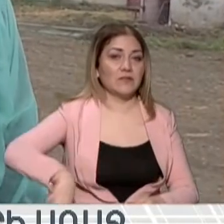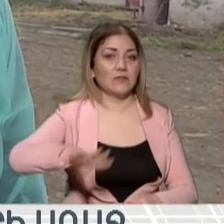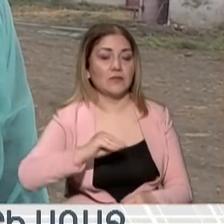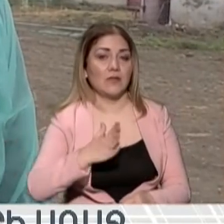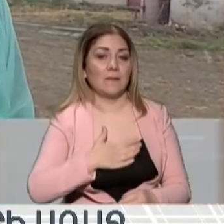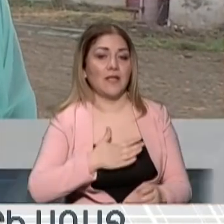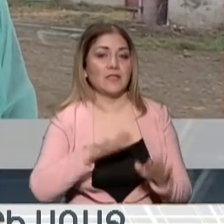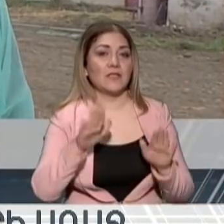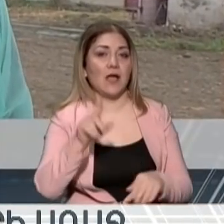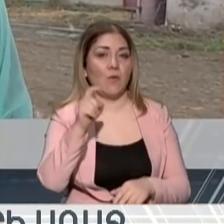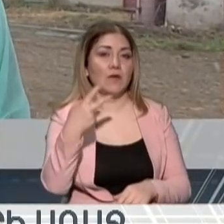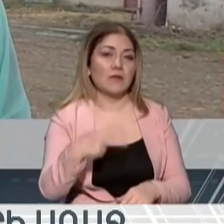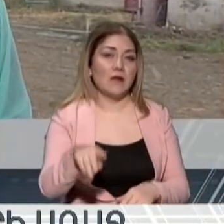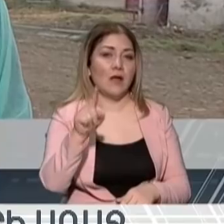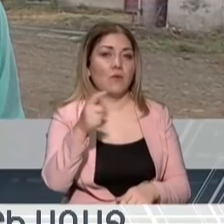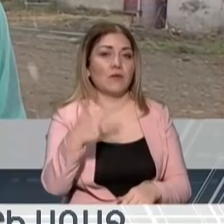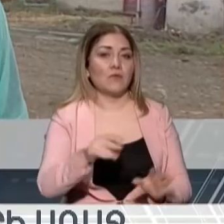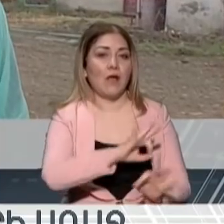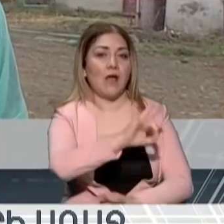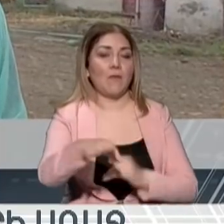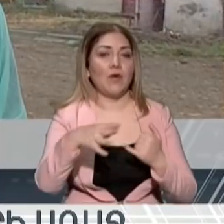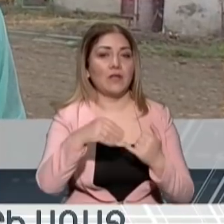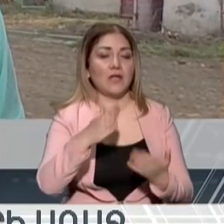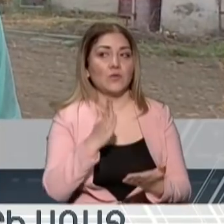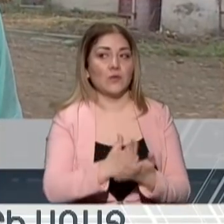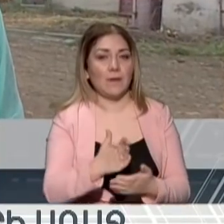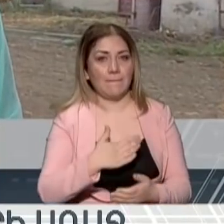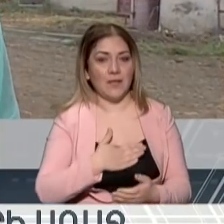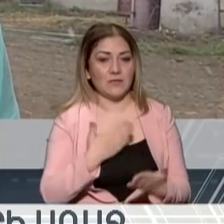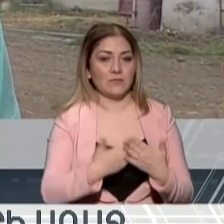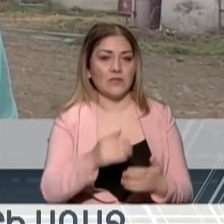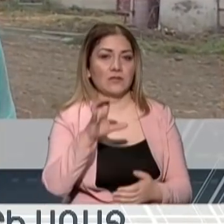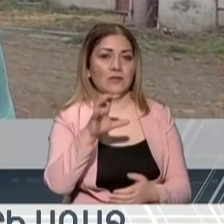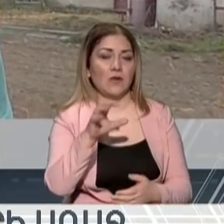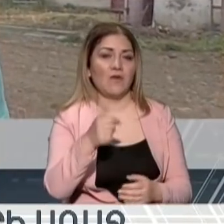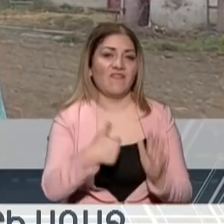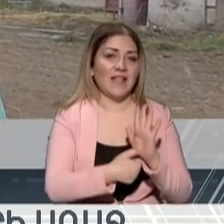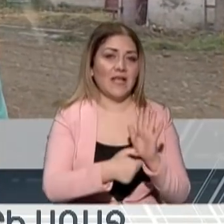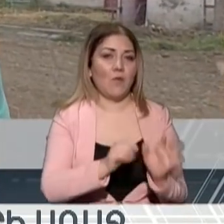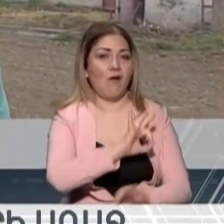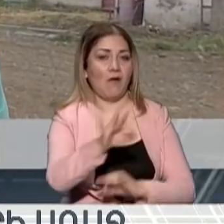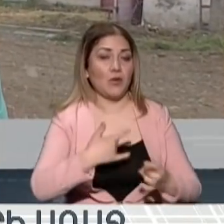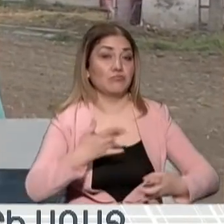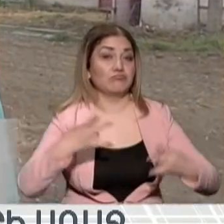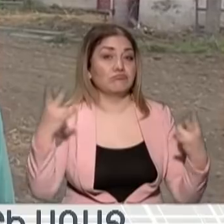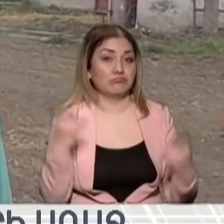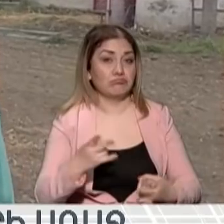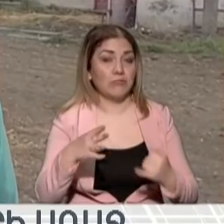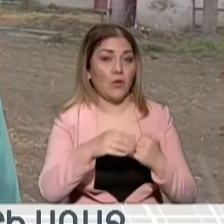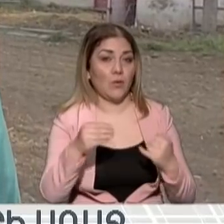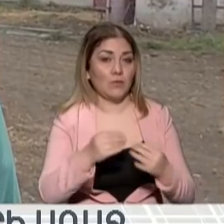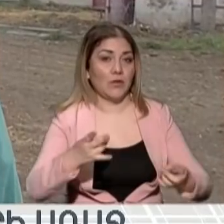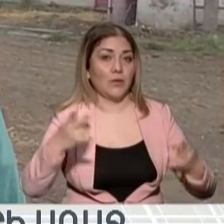տարածքում 120-130 հեկտար հող ունենք, իսկ մեզ առնվազն 500-600 հեկտար հողա